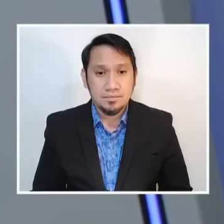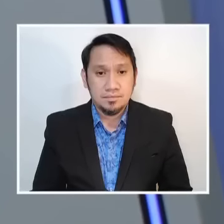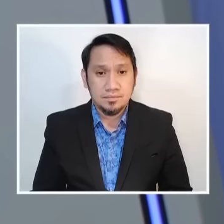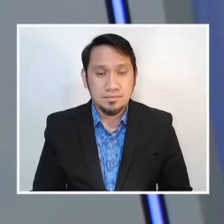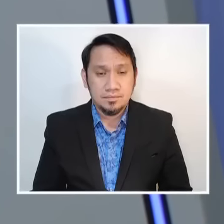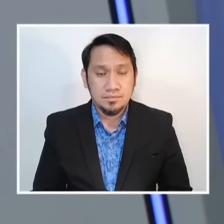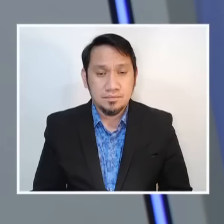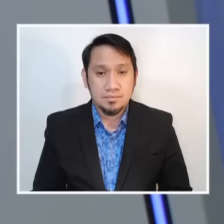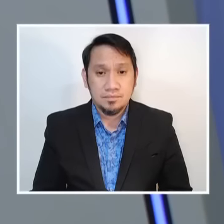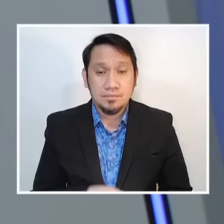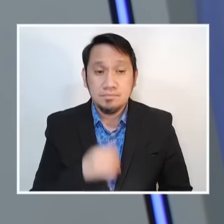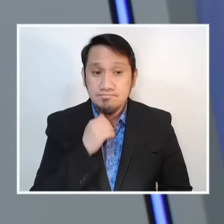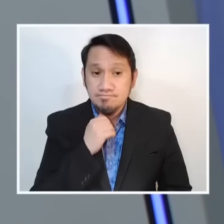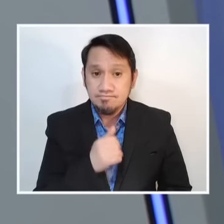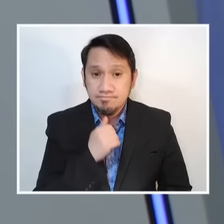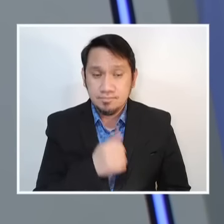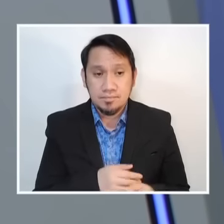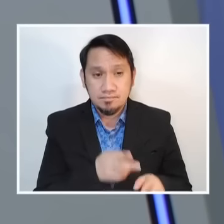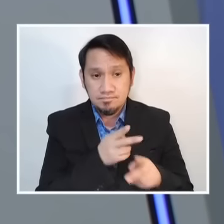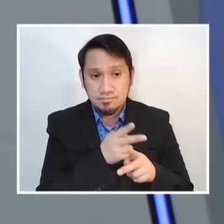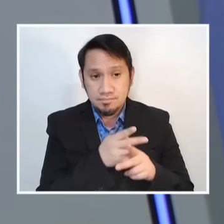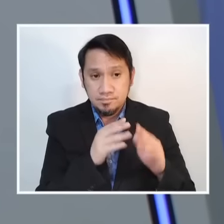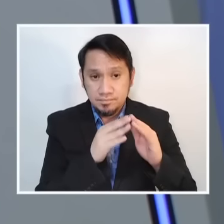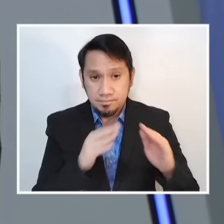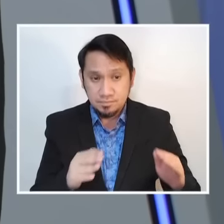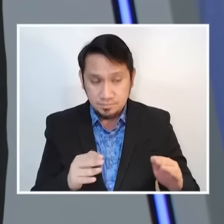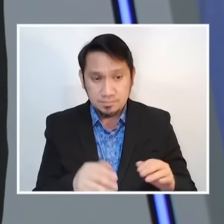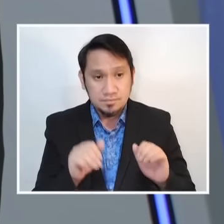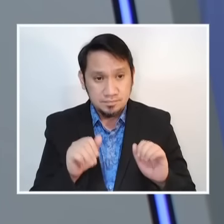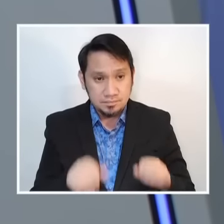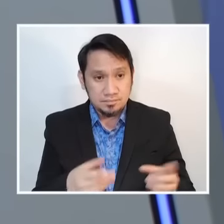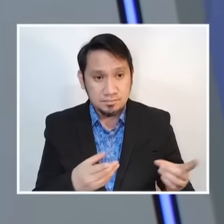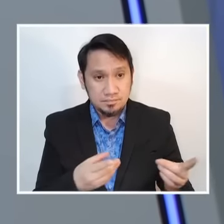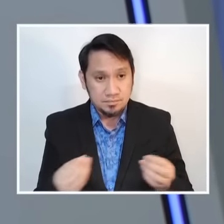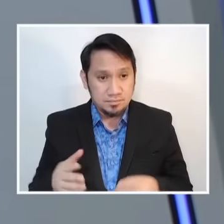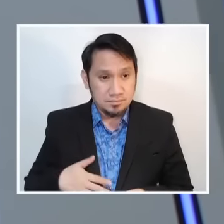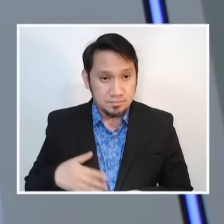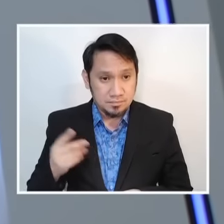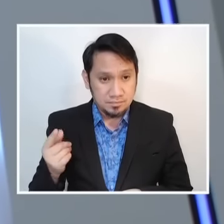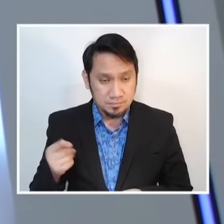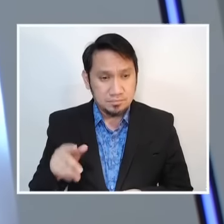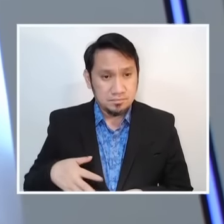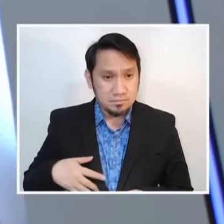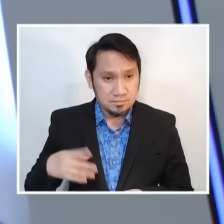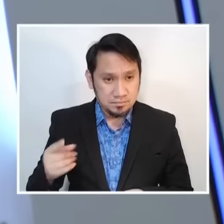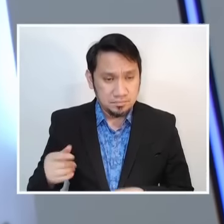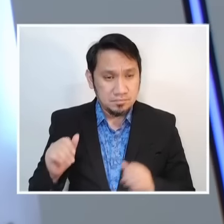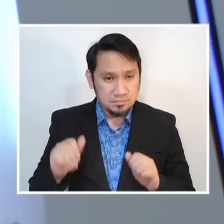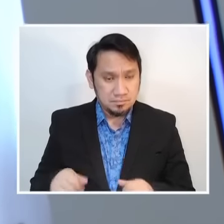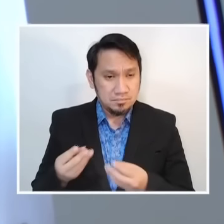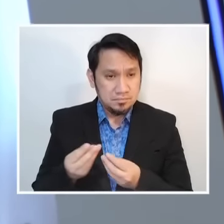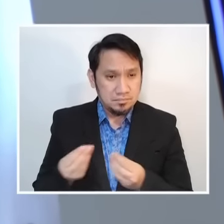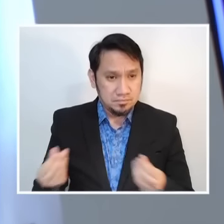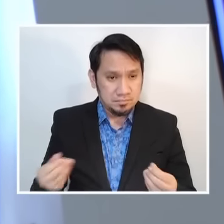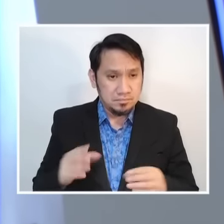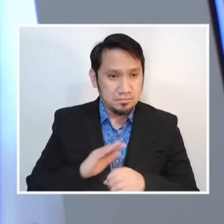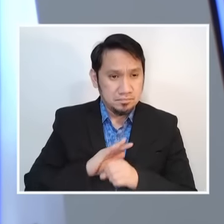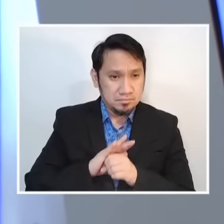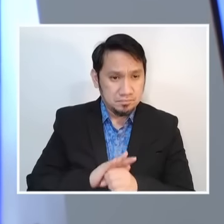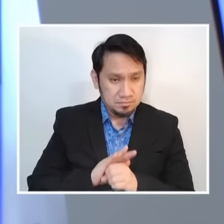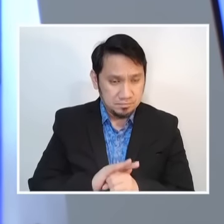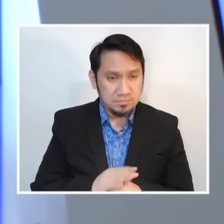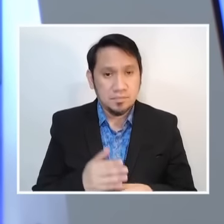Hindi lamang po bantay ng bahay ang maaaring gawin ng mga alagang aso. Mainam din silang stress reliever ng mga tao